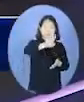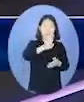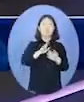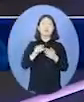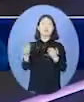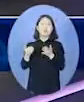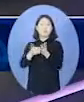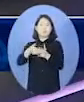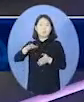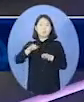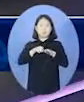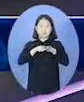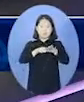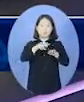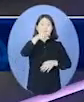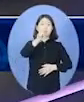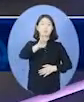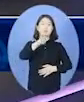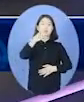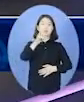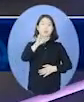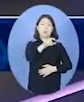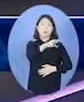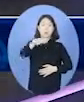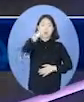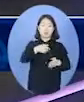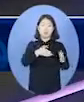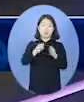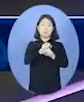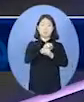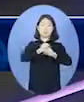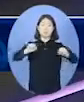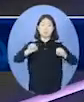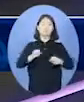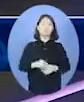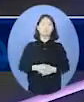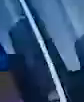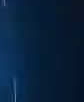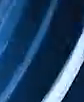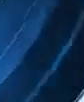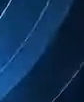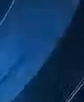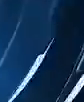출퇴근 시간마다 상습 정체를 빚던 삼룡사거리 주변 도로가 확장됐습니다.